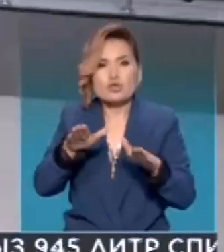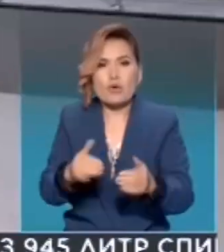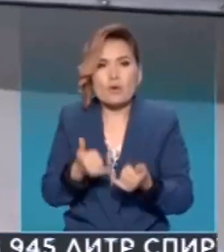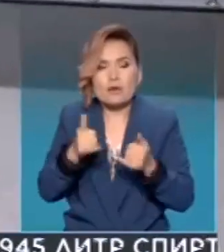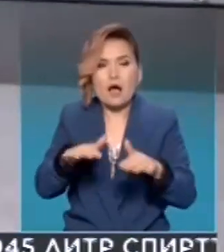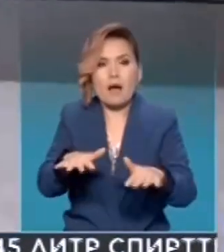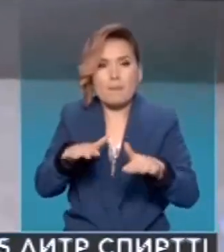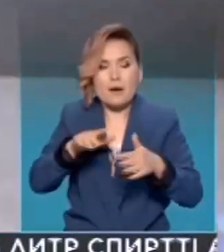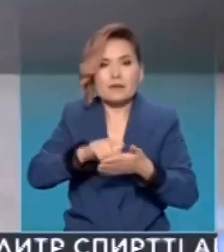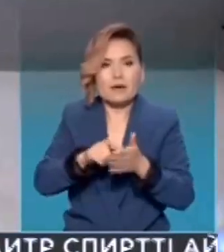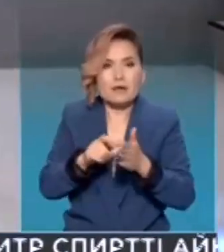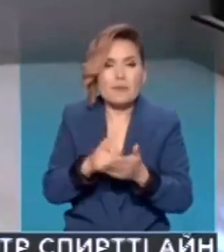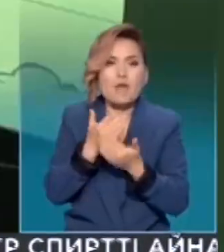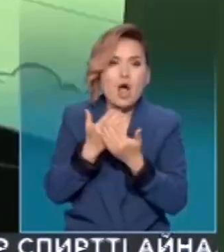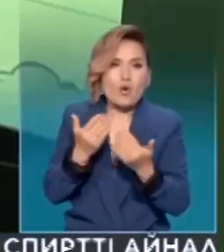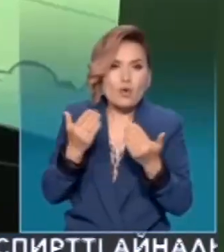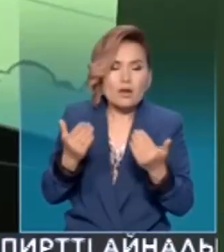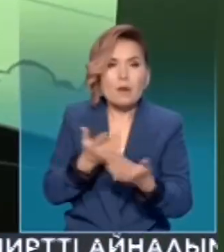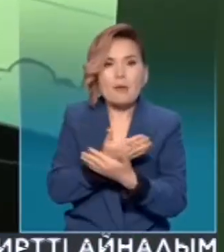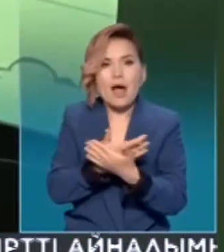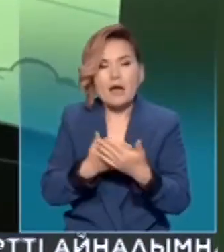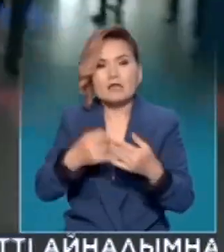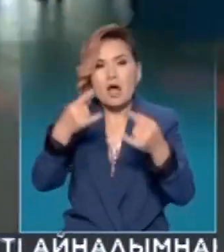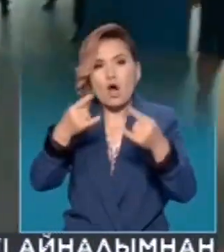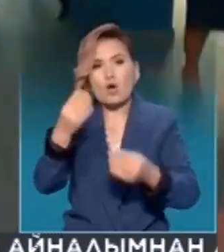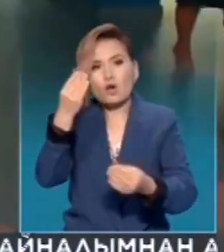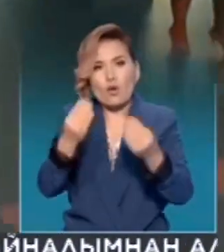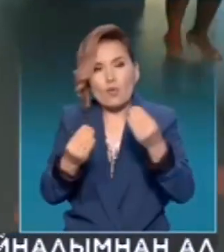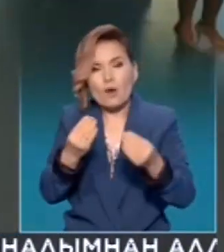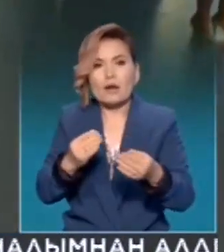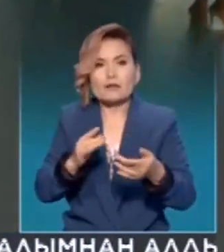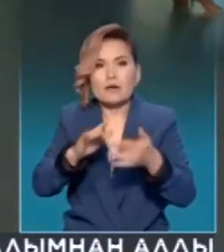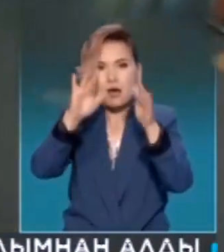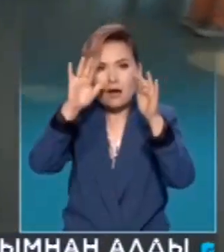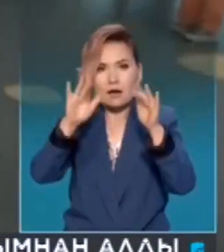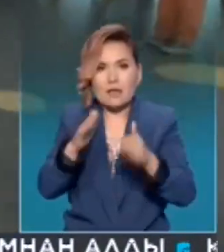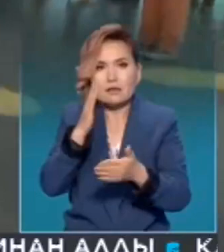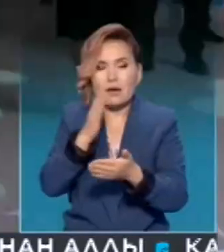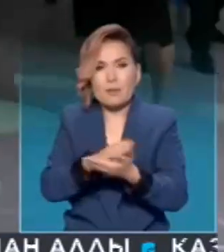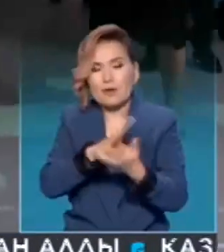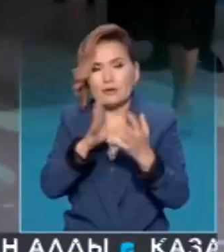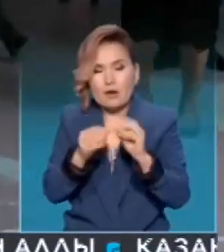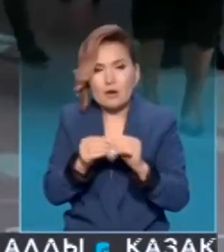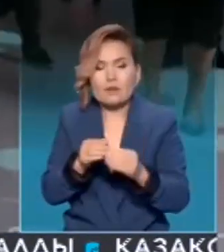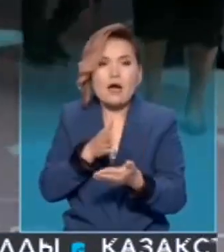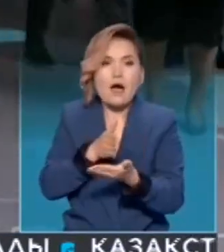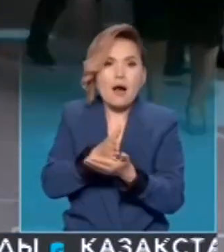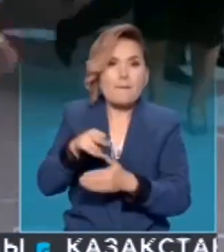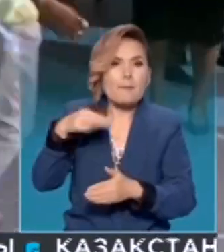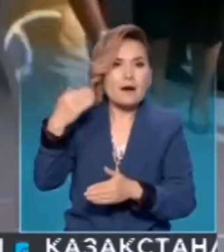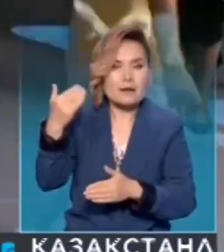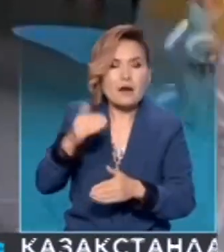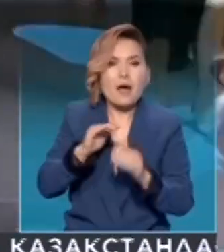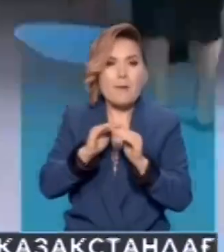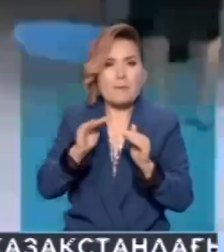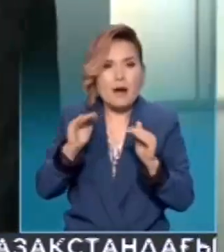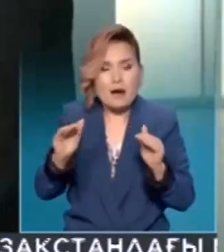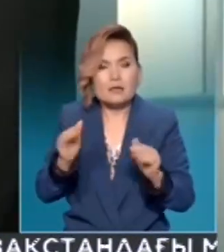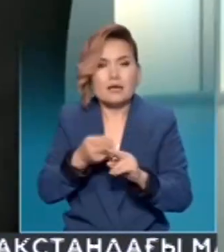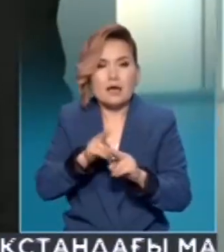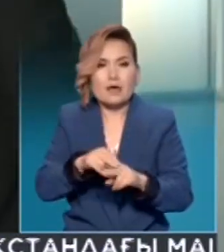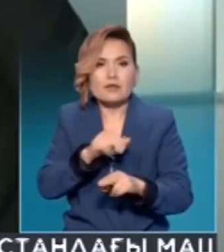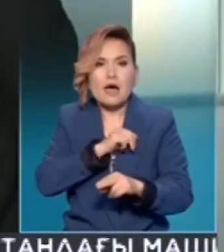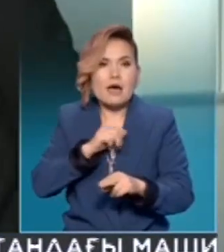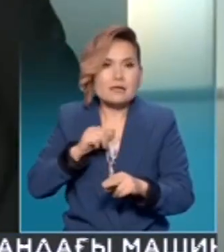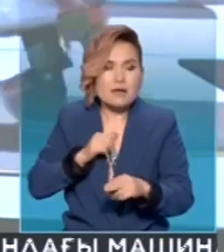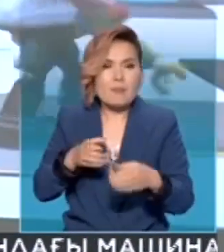залы, медиа көрме, интерактивті ойын және коворкинг алаңдары бар. Оларды аралап көру кезінде президент балалардың дарынын,